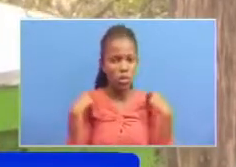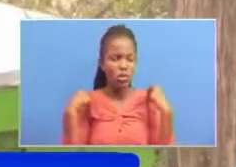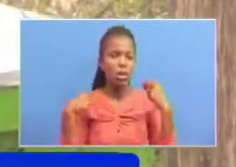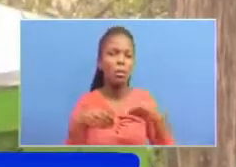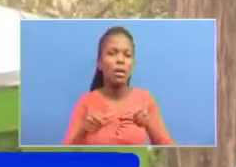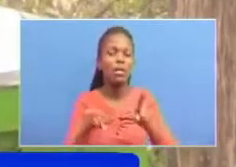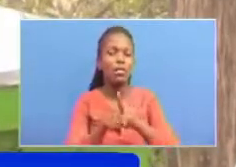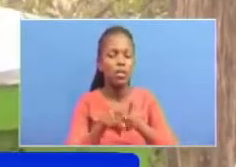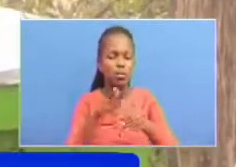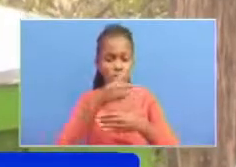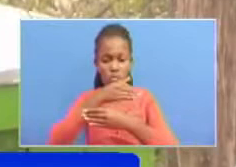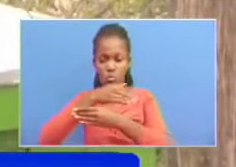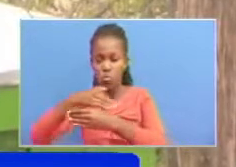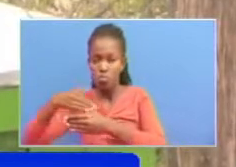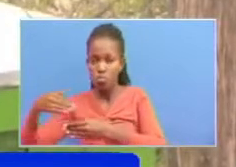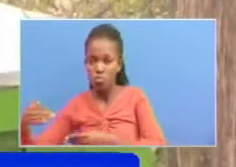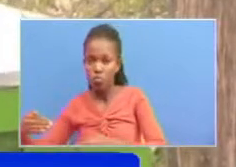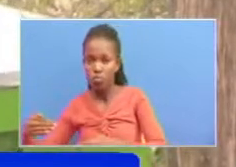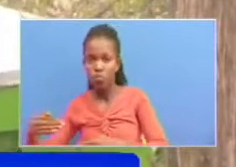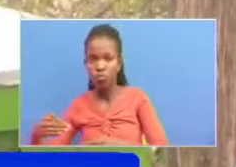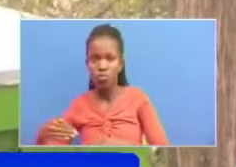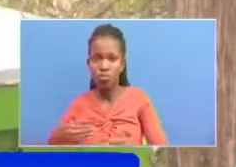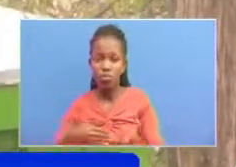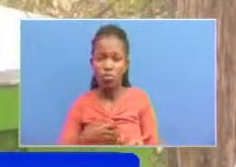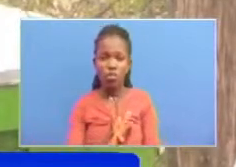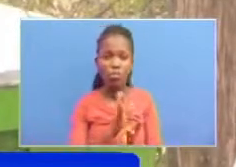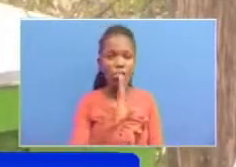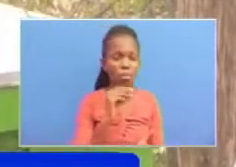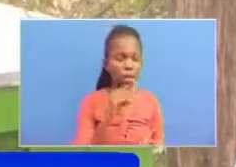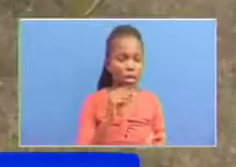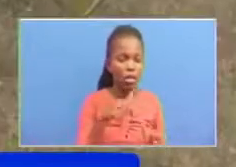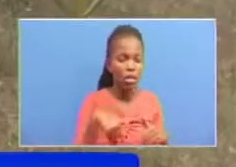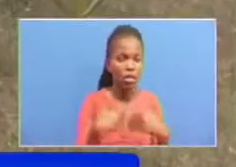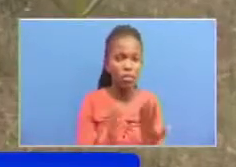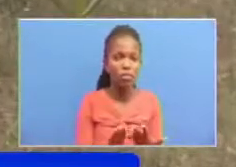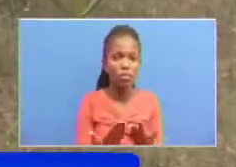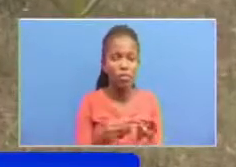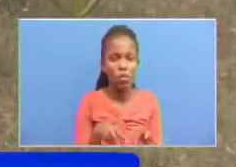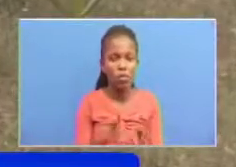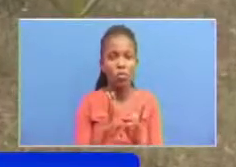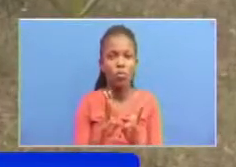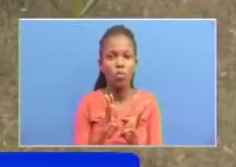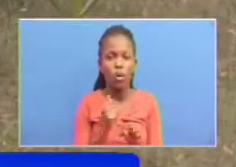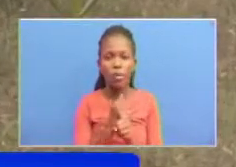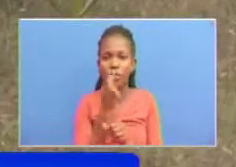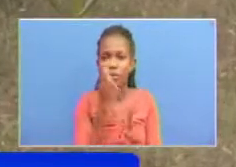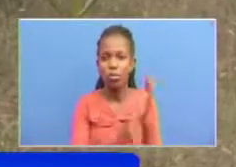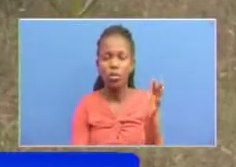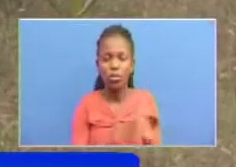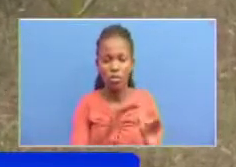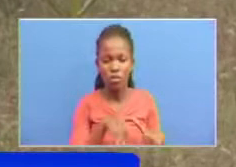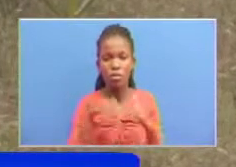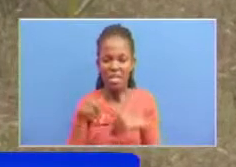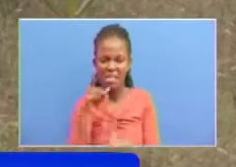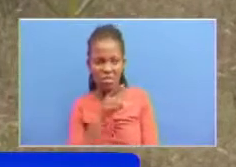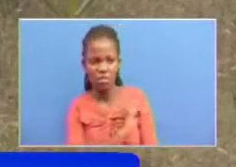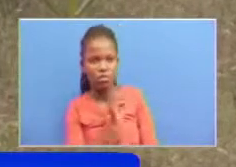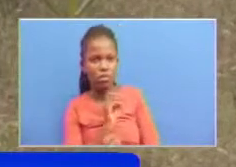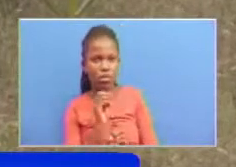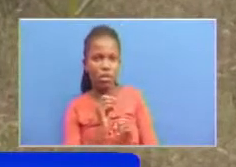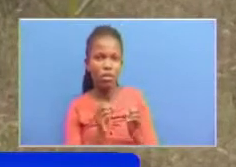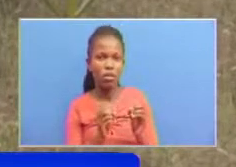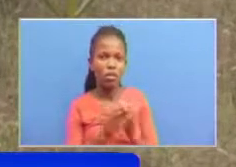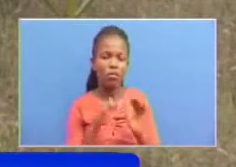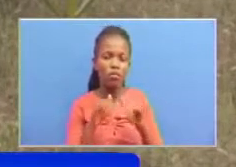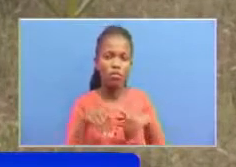together, Yamawaya Zoo, Quizla Gurunenge, Kutriki, and Bezagin Andoni. Tanzia Mue, Yakuikia Omi Undonadella, I may anima